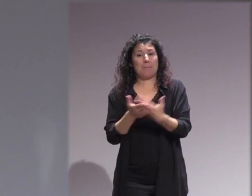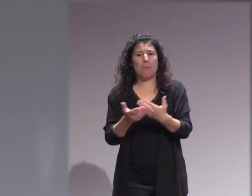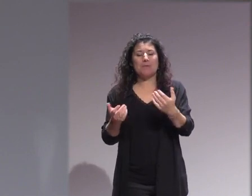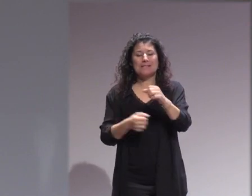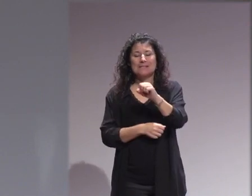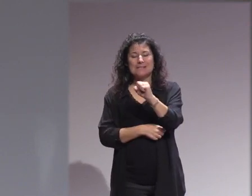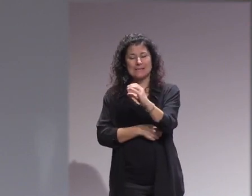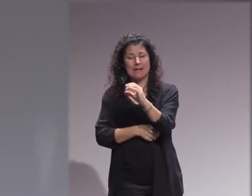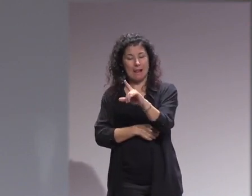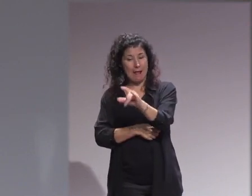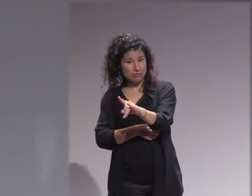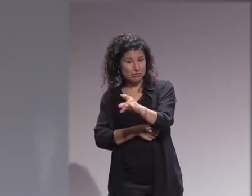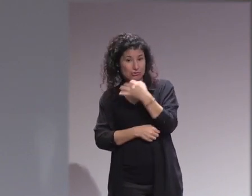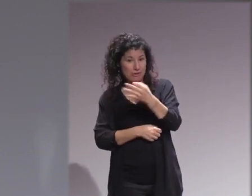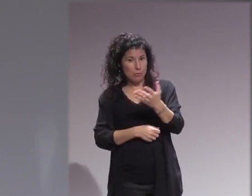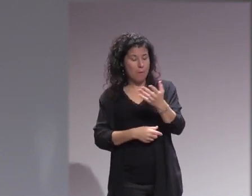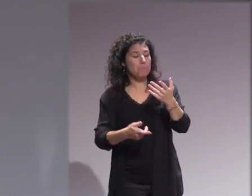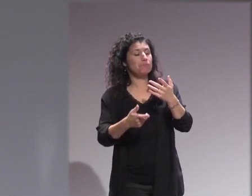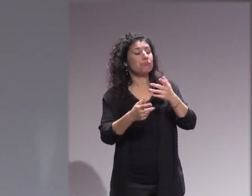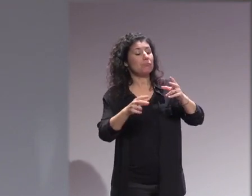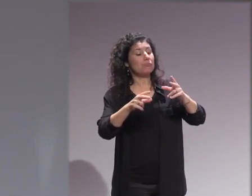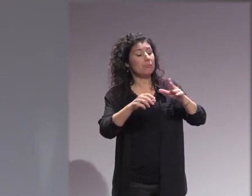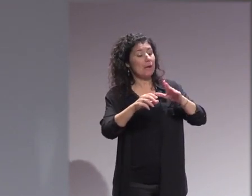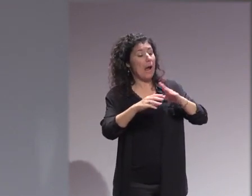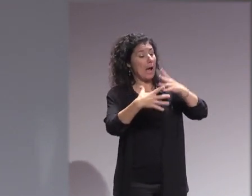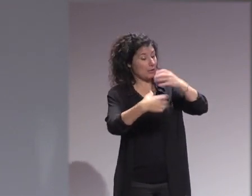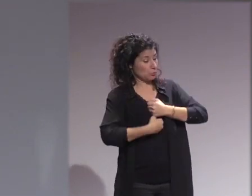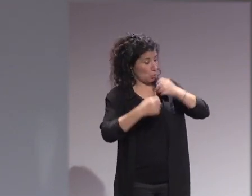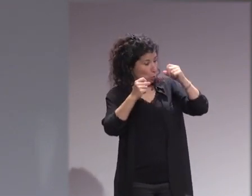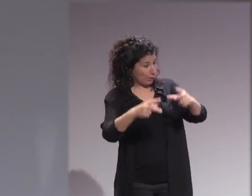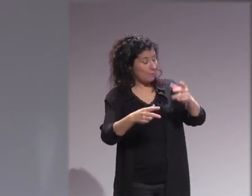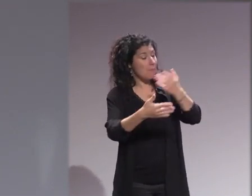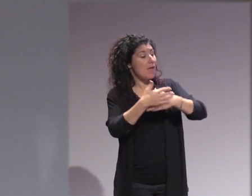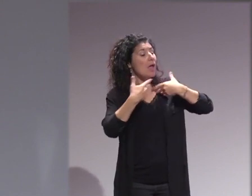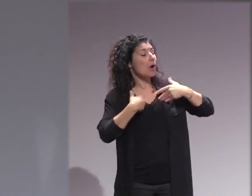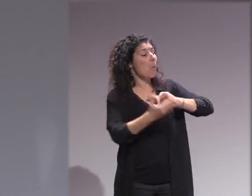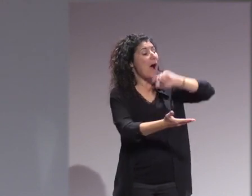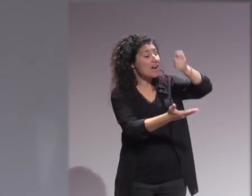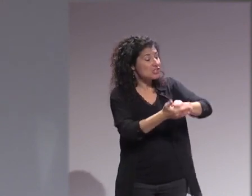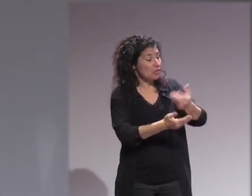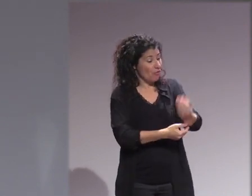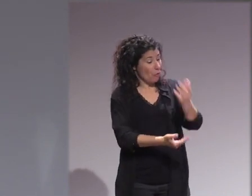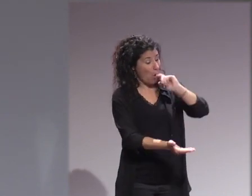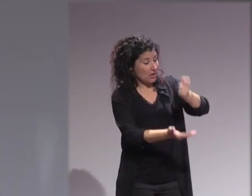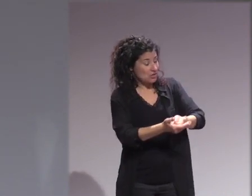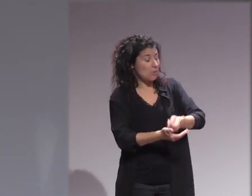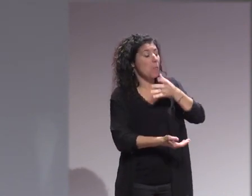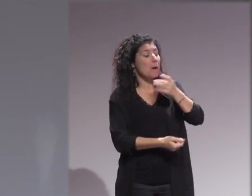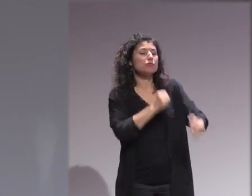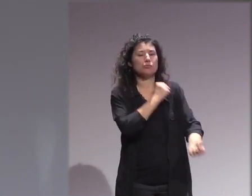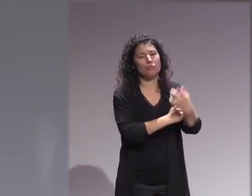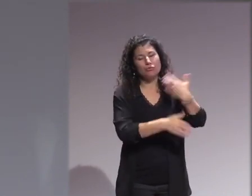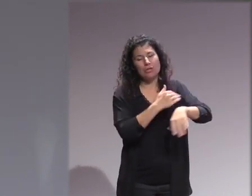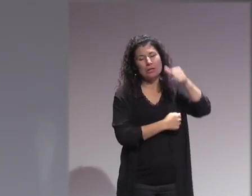enfants quand on les a adoptés à l'international, alors que c'est possible aux États-Unis. Ça s'appelle le rehoming. Et donc, ce sont les gens qui ont adopté à l'international